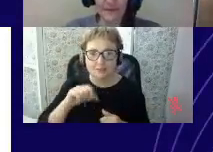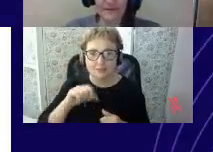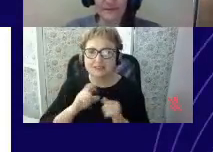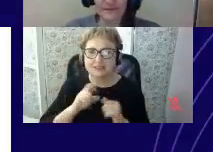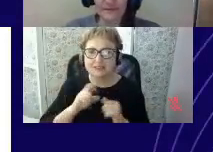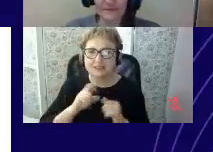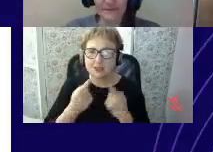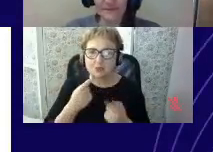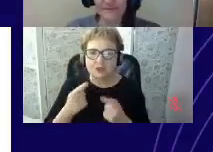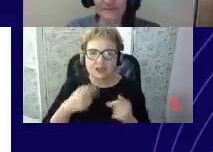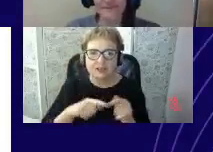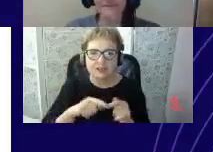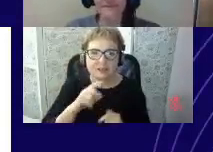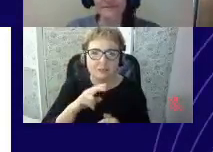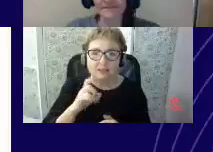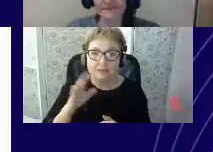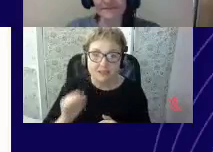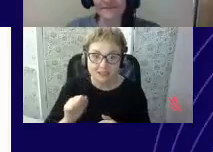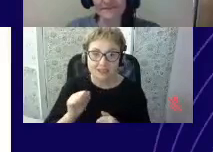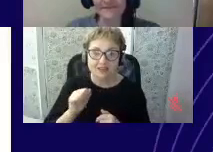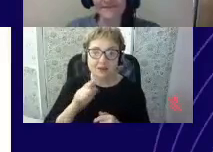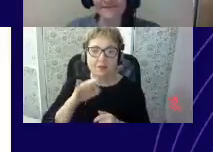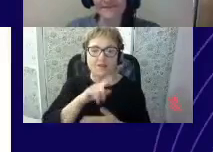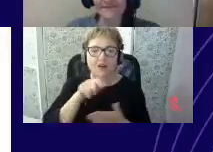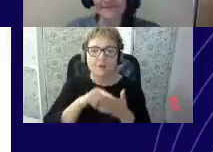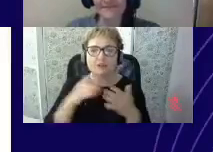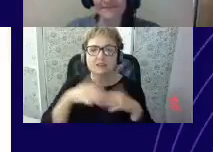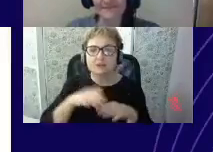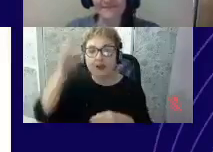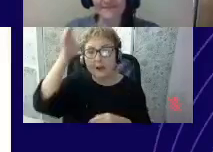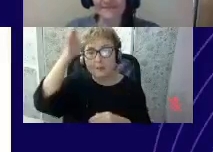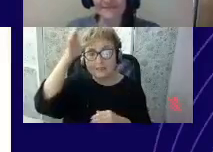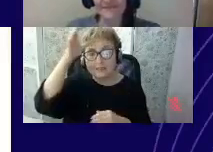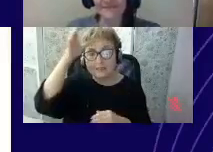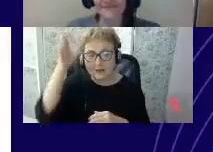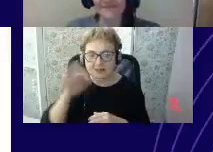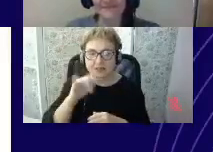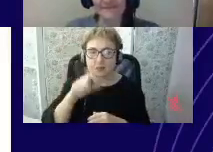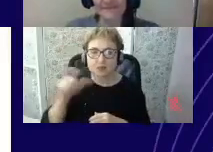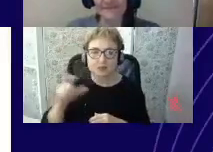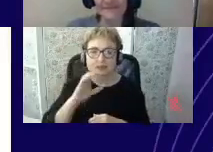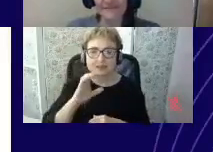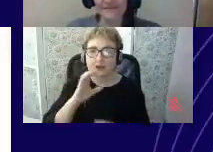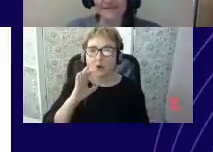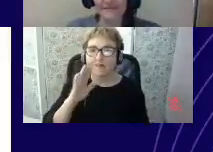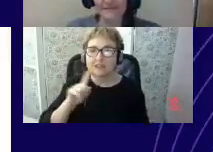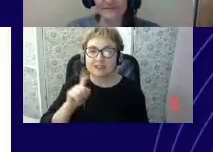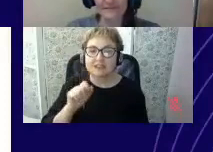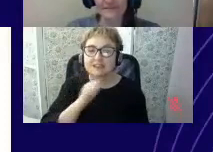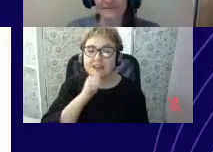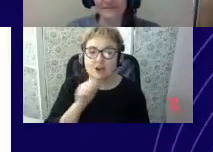постоянный консультант проектора и перспектива линия по вопросам инклюзивного образования и образования людей с ОВЗ,